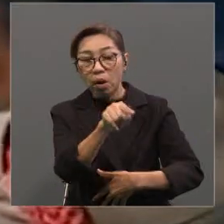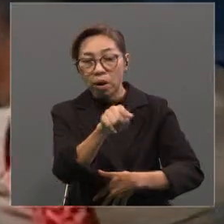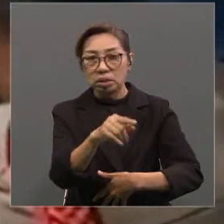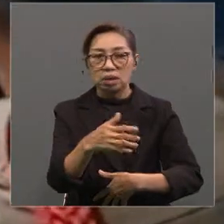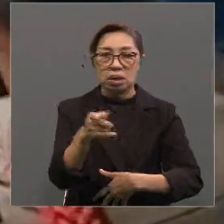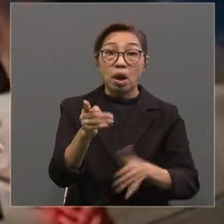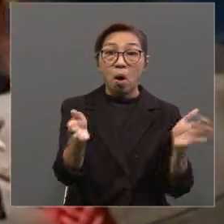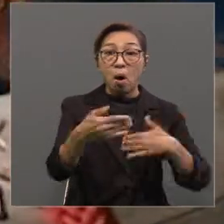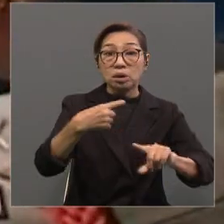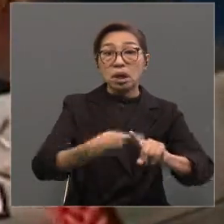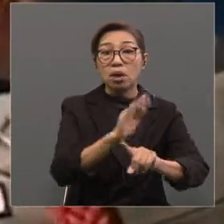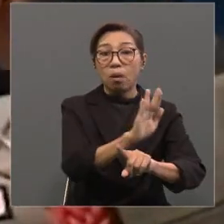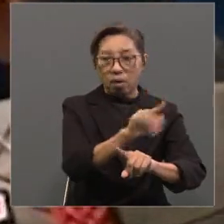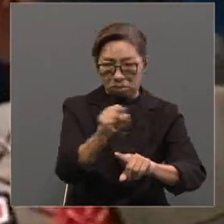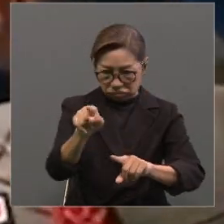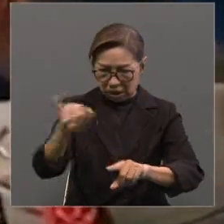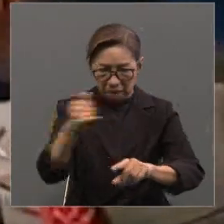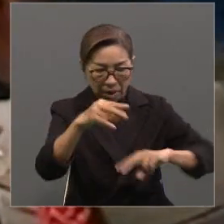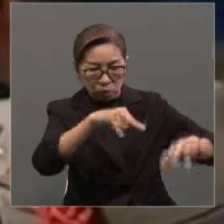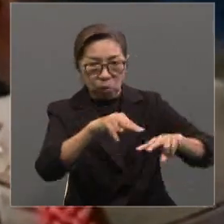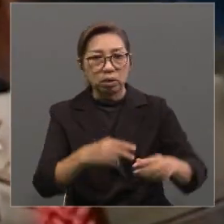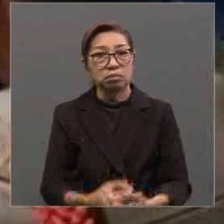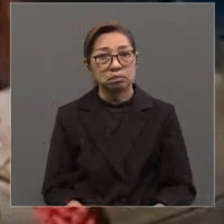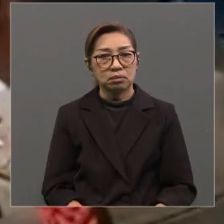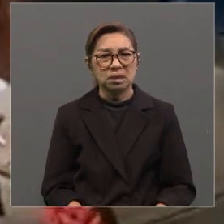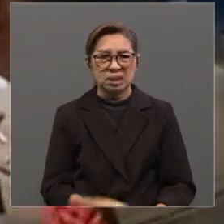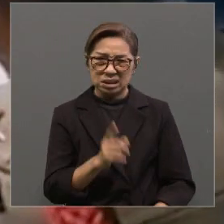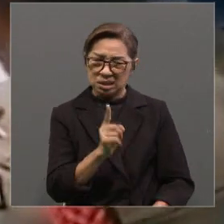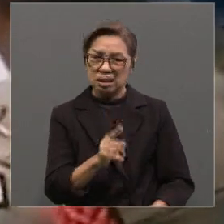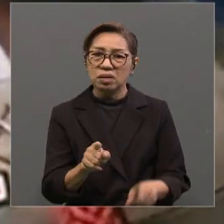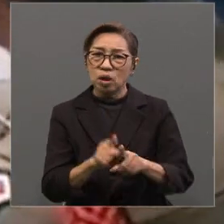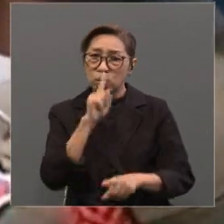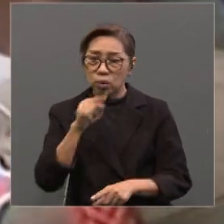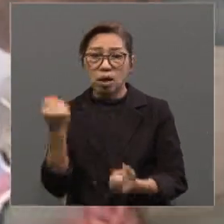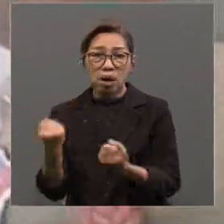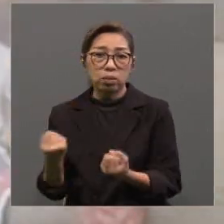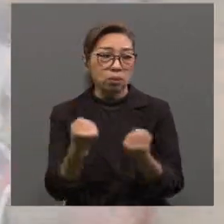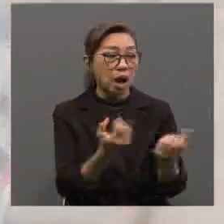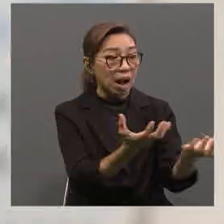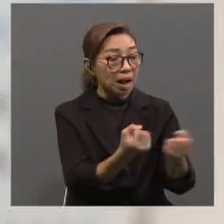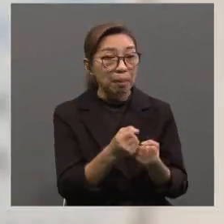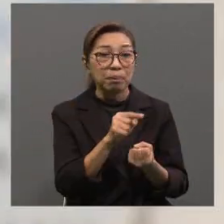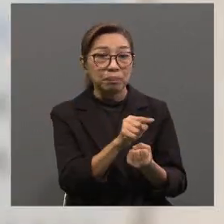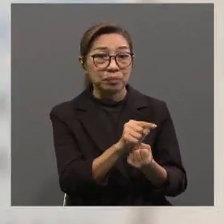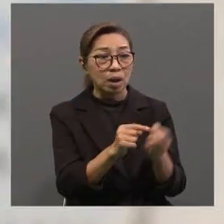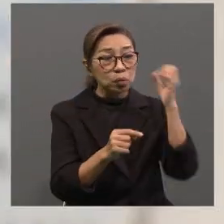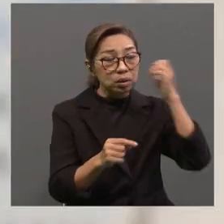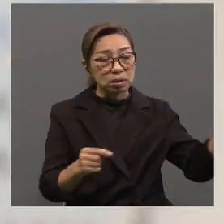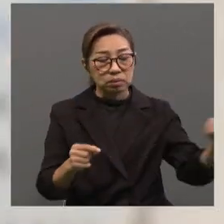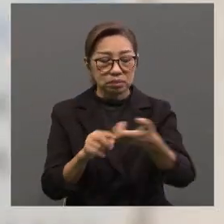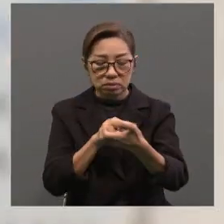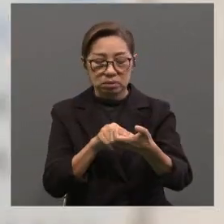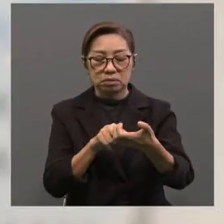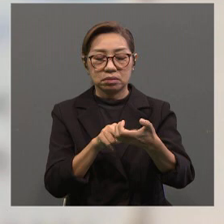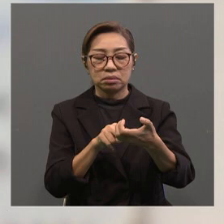งในส่วนของเจ้าของห้องนั่นเองให้ไปตรวจสอบ ไม่แต่คุณลองคิดดูว่าถ้าหากว่าไปรับชาวต่างชาติแล้วยื่นโทรศัพท์มือถือมาให้แบบนี้เป็นเราเราก็รู้สึก